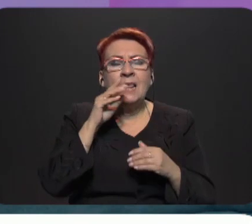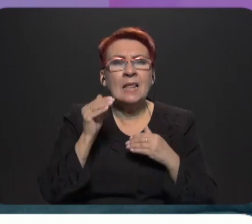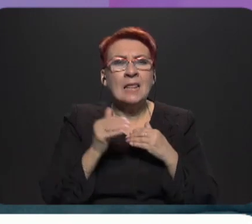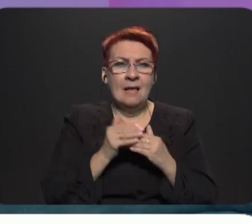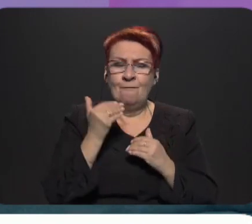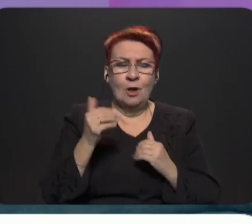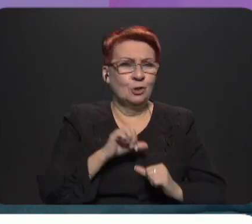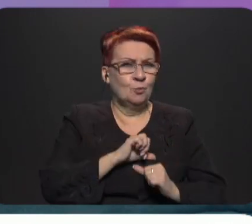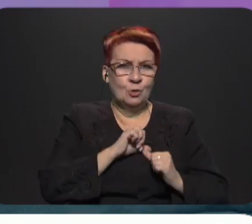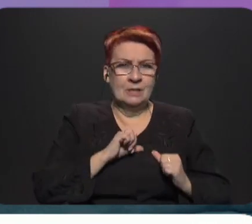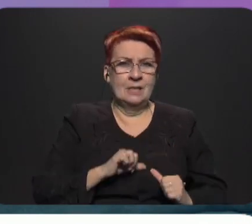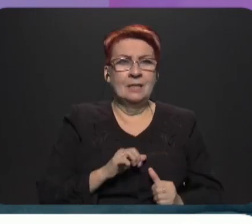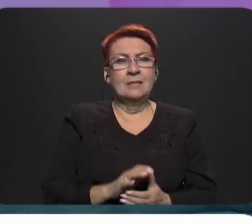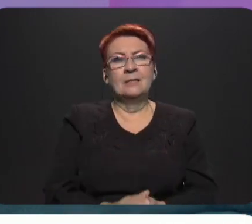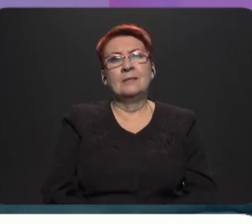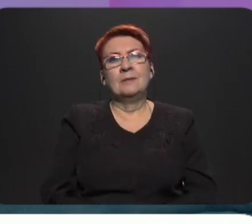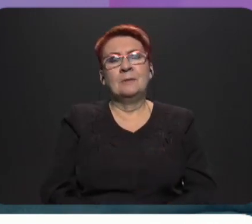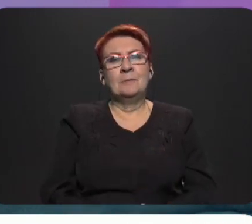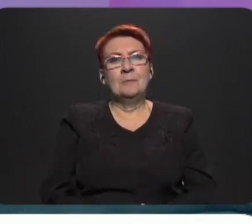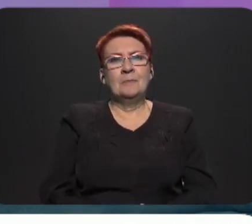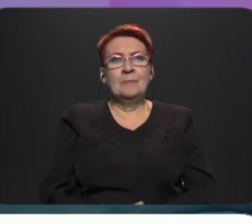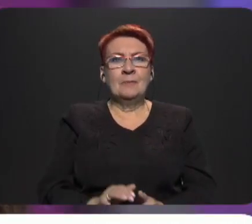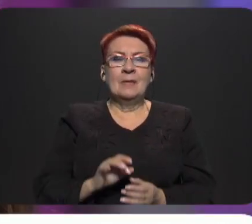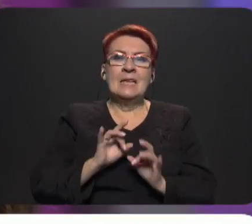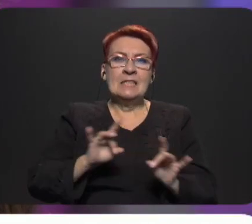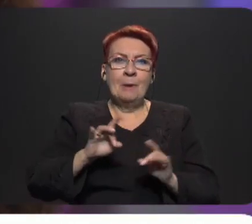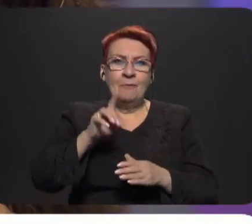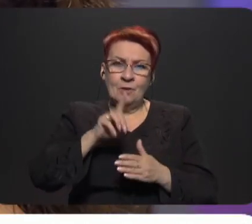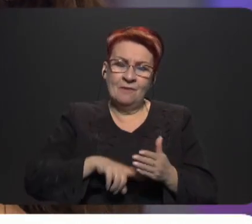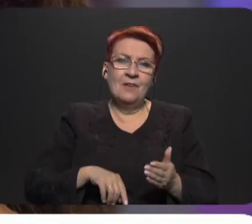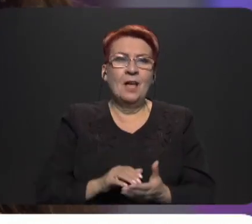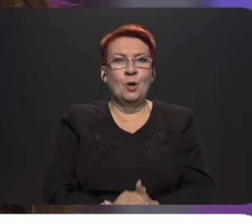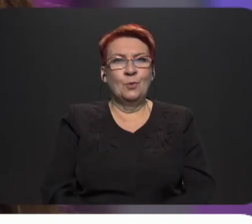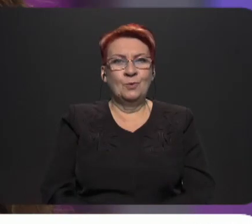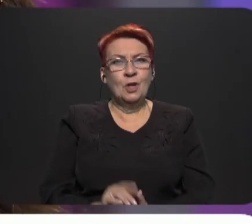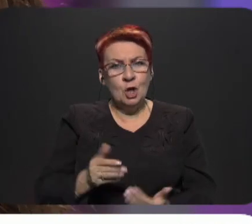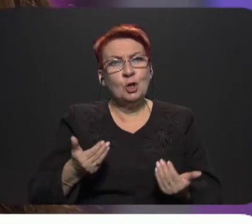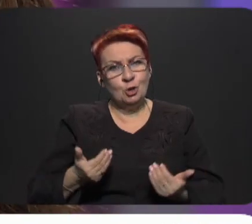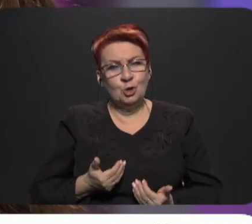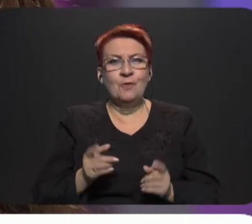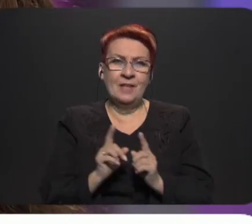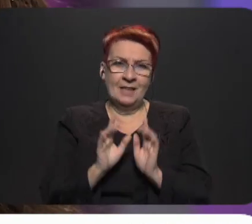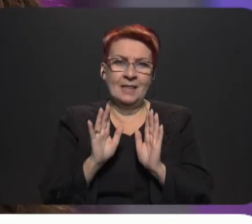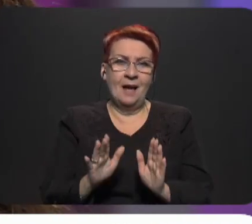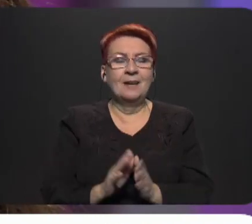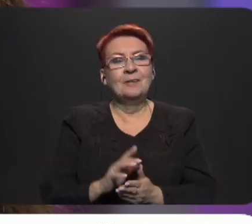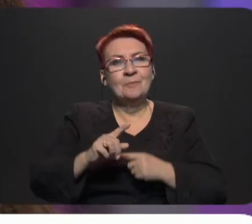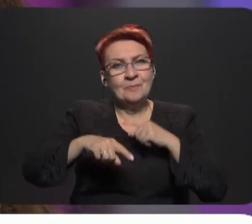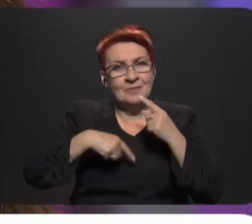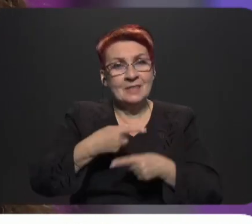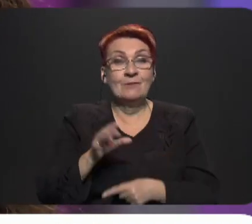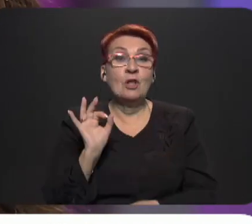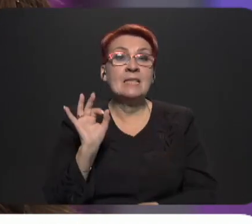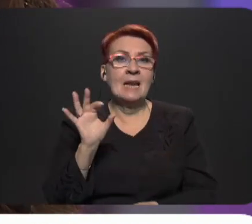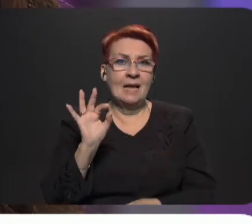исповедуй эту веру, и живи в ней. Согласна с вами полностью, да. Вопрос от Марины из Телеграма.